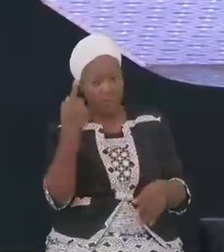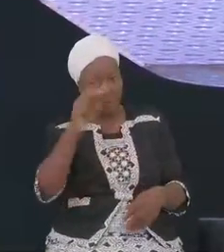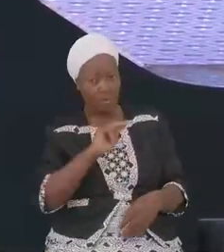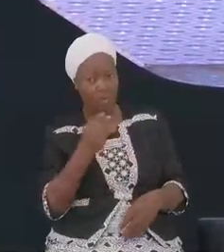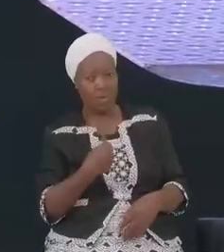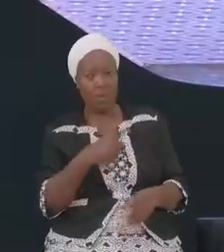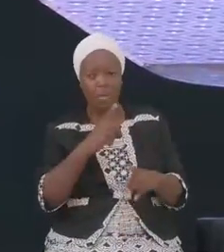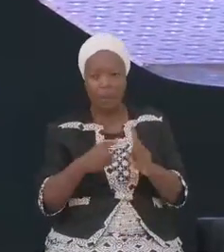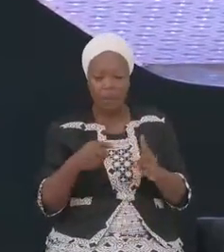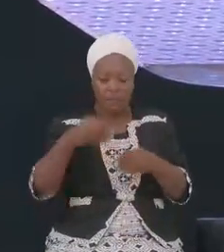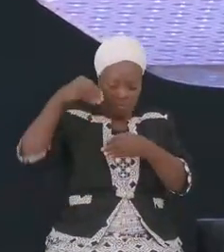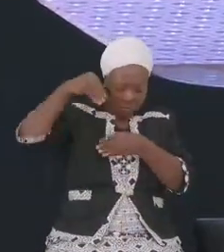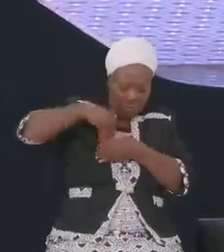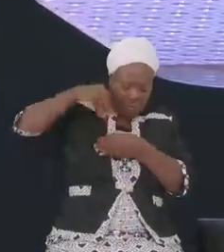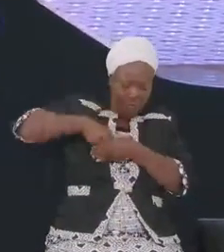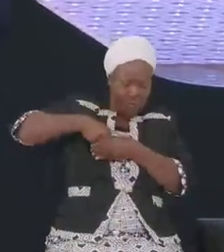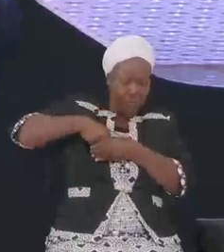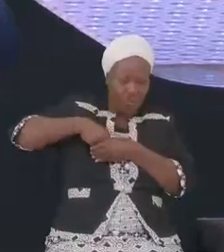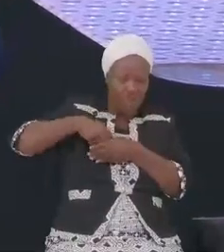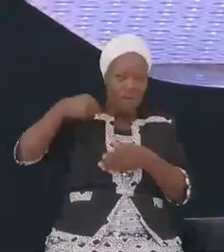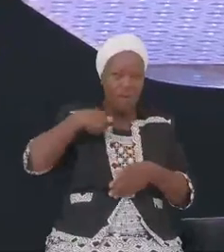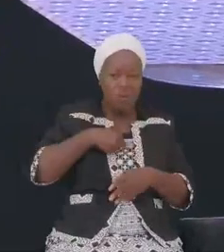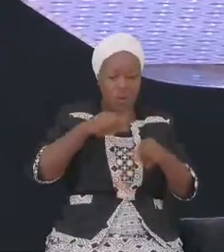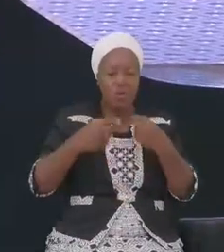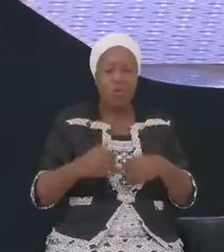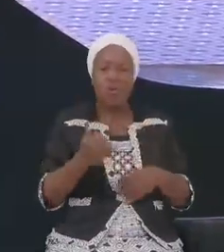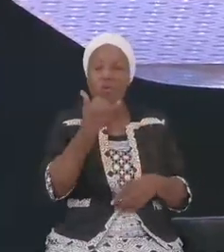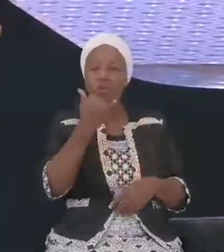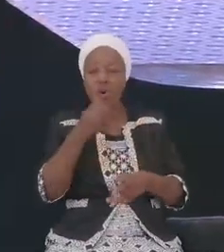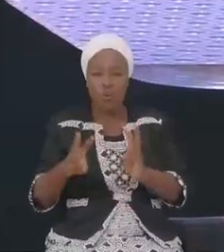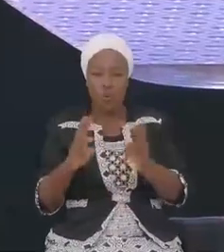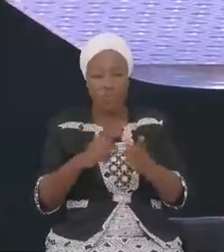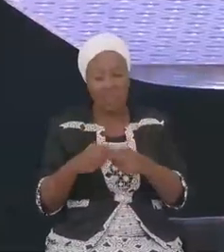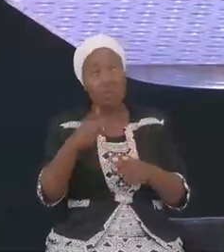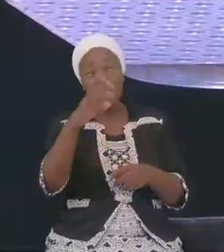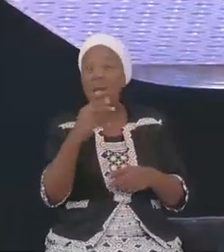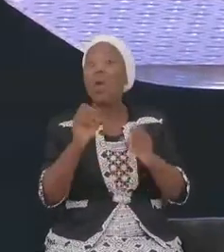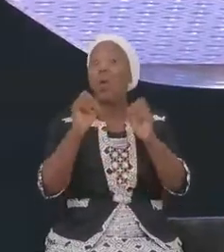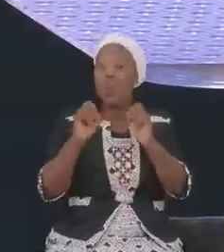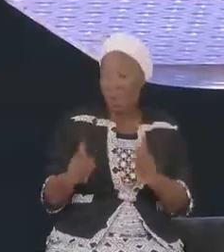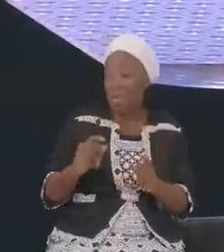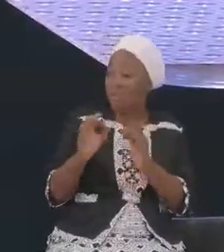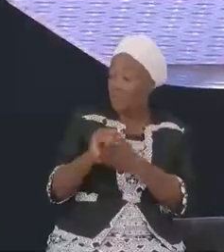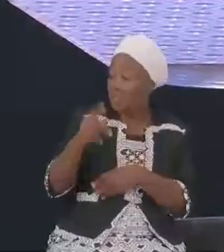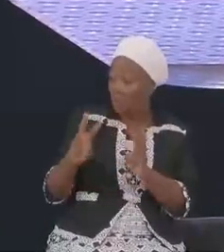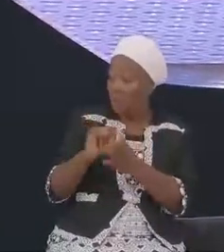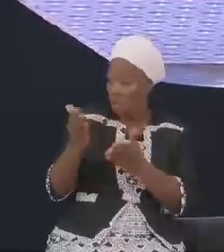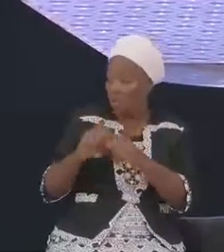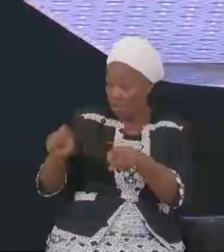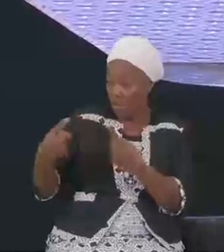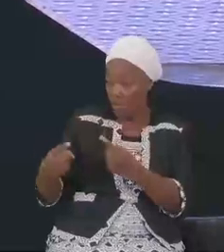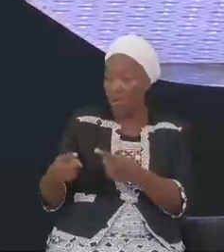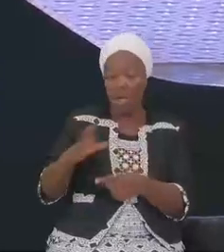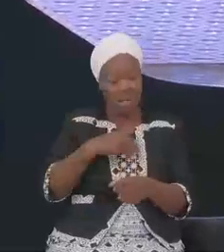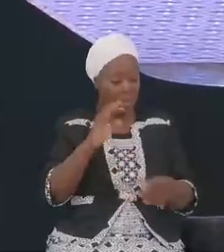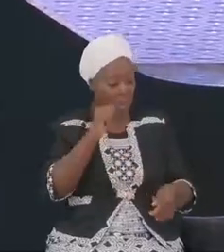mais au-dedans de nous, nous empruntons la mauvaise direction. Dieu dit, ah ouais, si c'est la voie qu'il veut